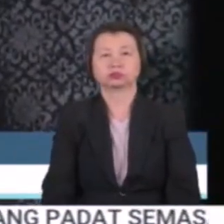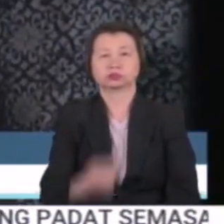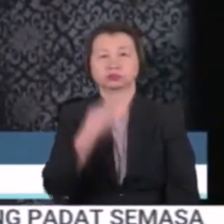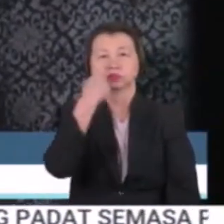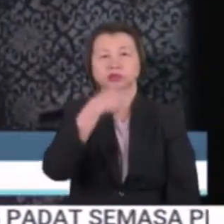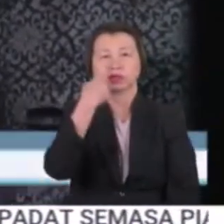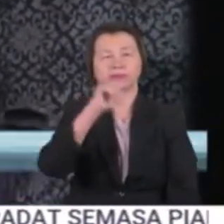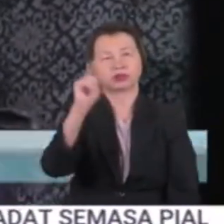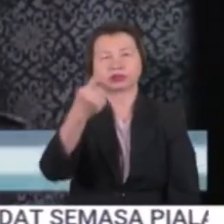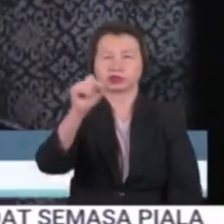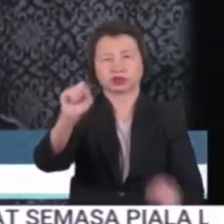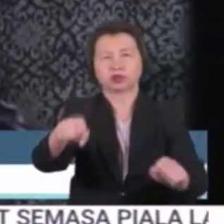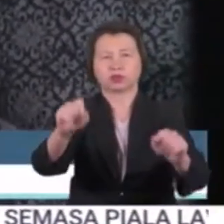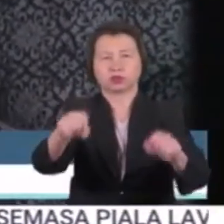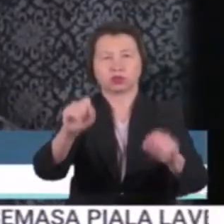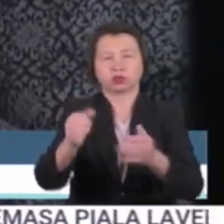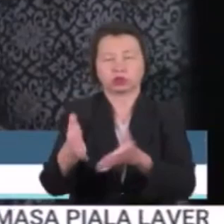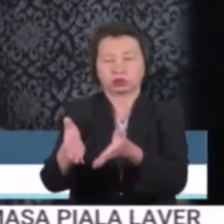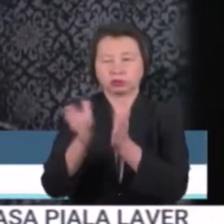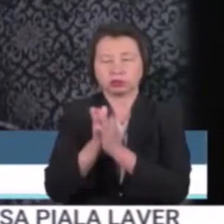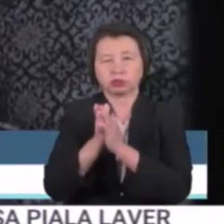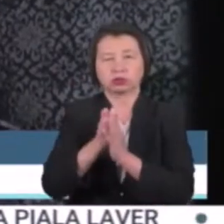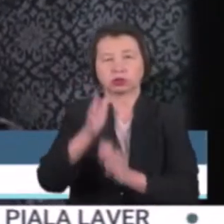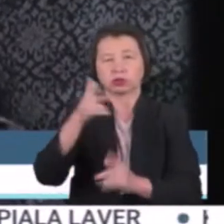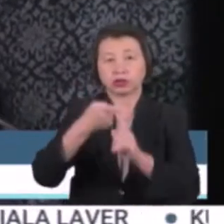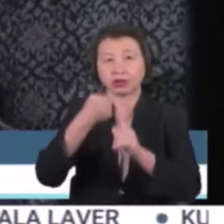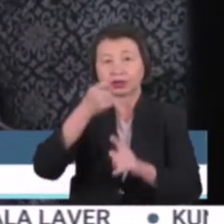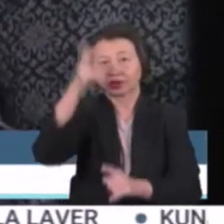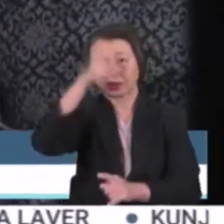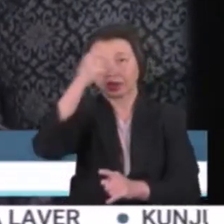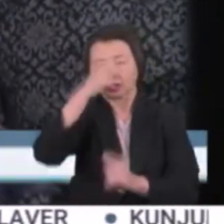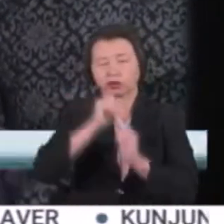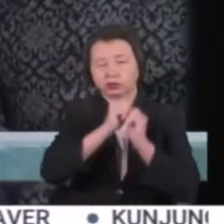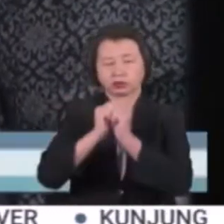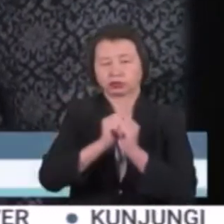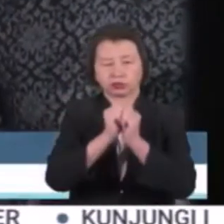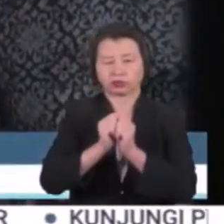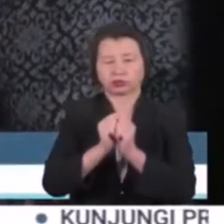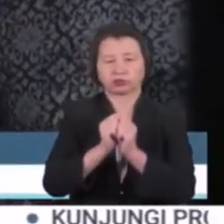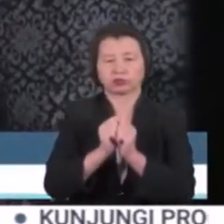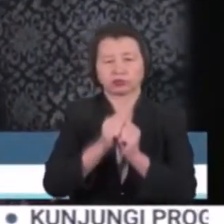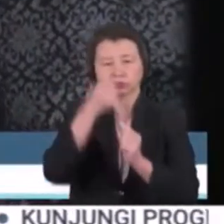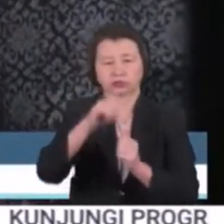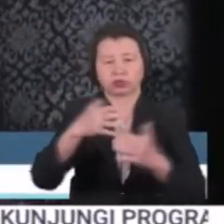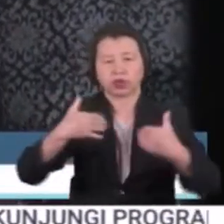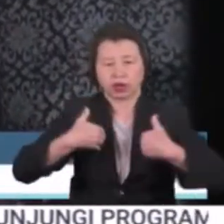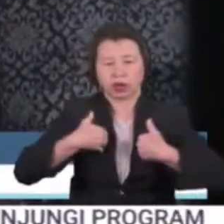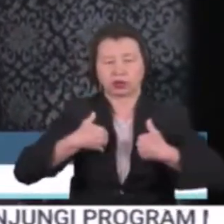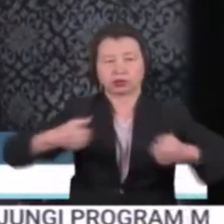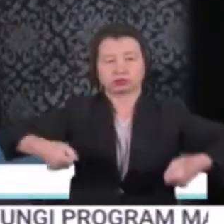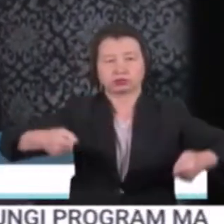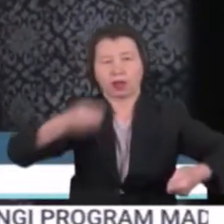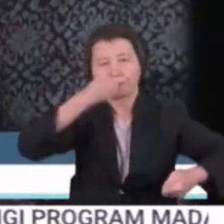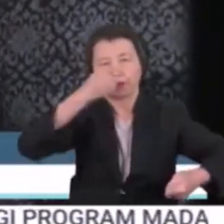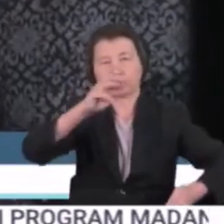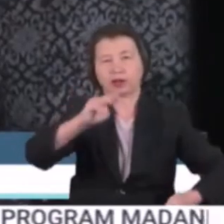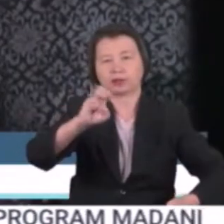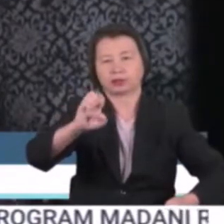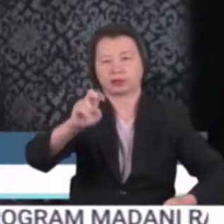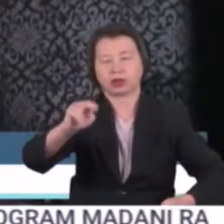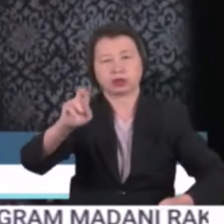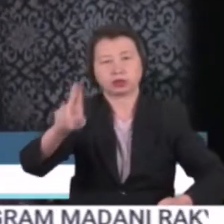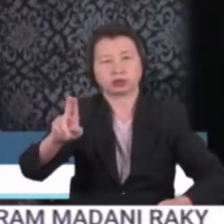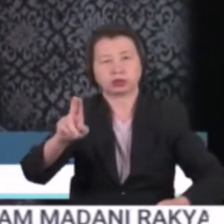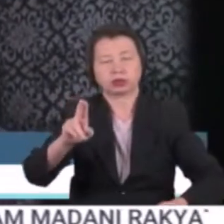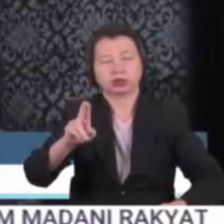Siapa saja boleh memohon untuk bersama-sama dengan kerajaan untuk mengadakan menu RM10 ini